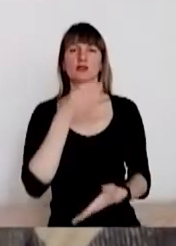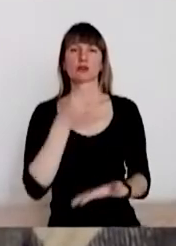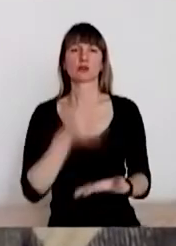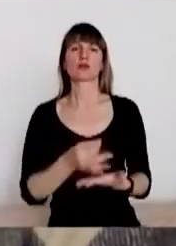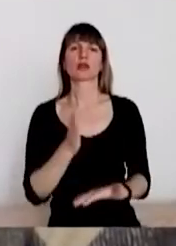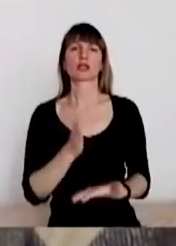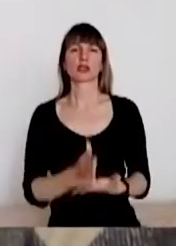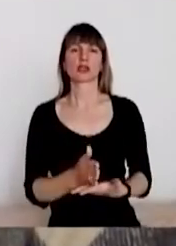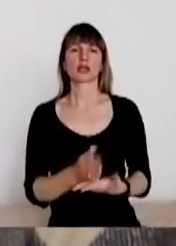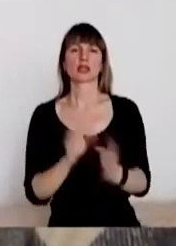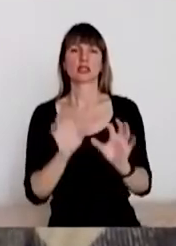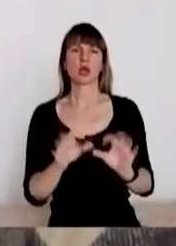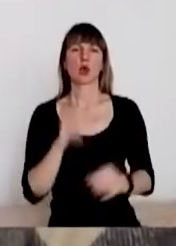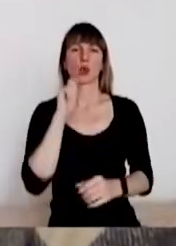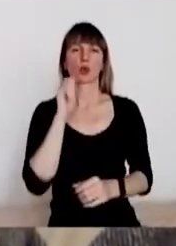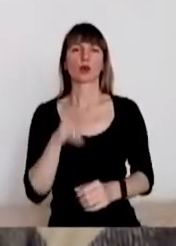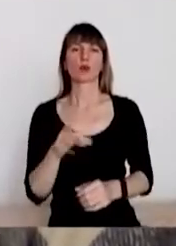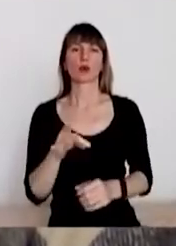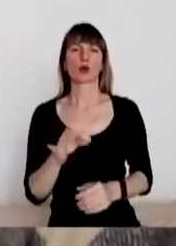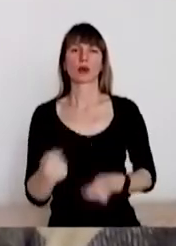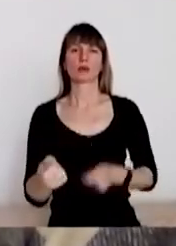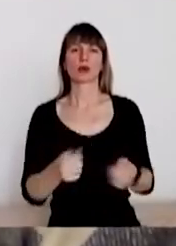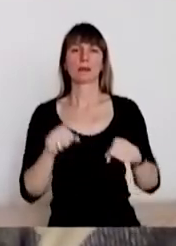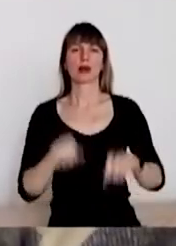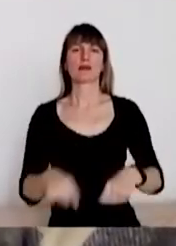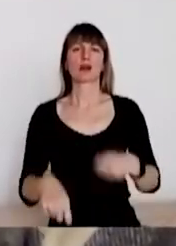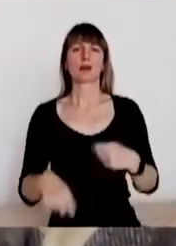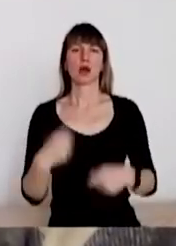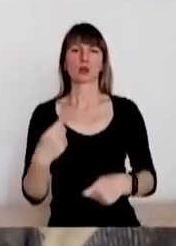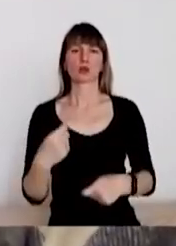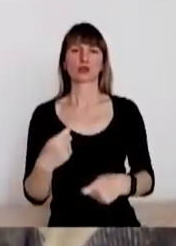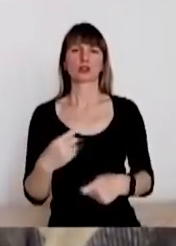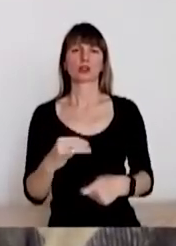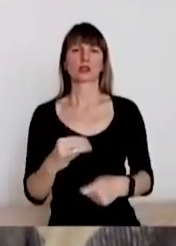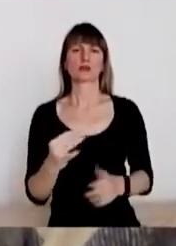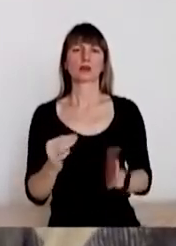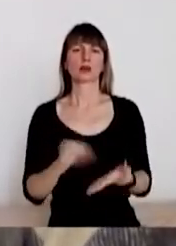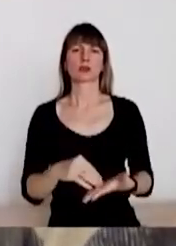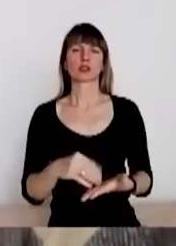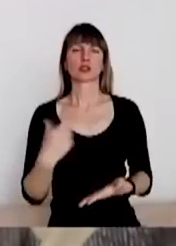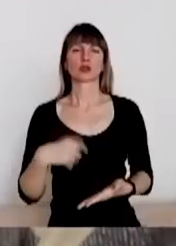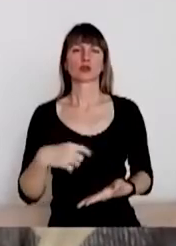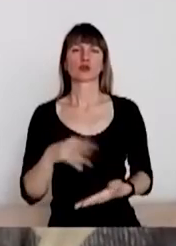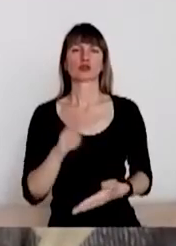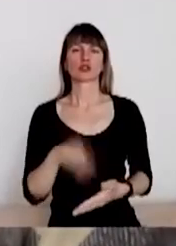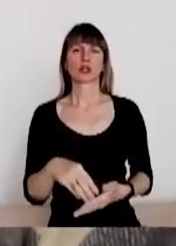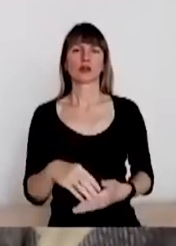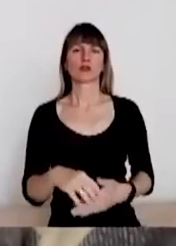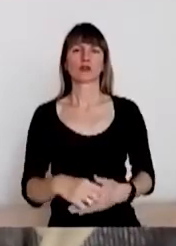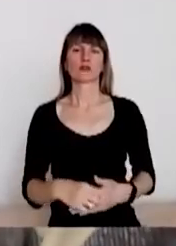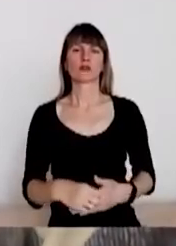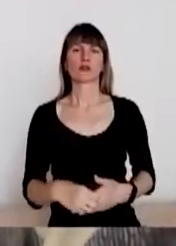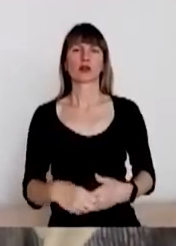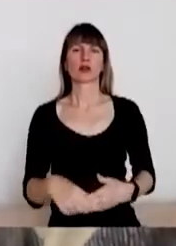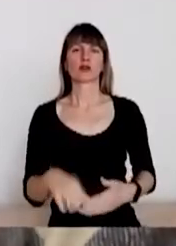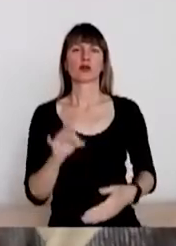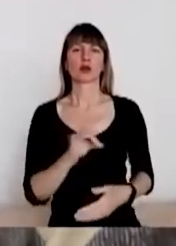передбачена Кодексом України про адміністративні правопорушення і передбачає собою штраф у